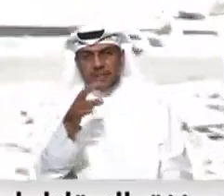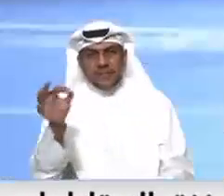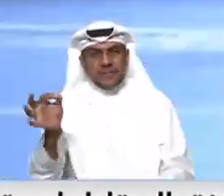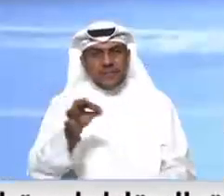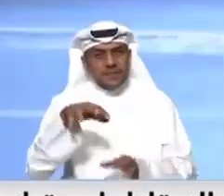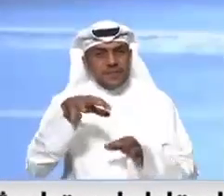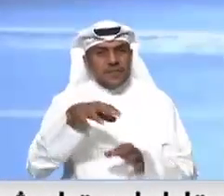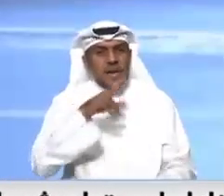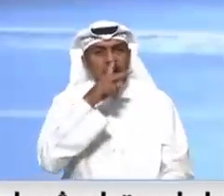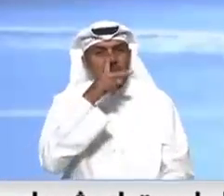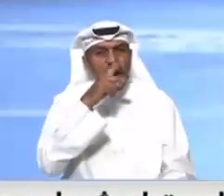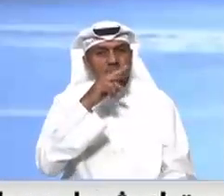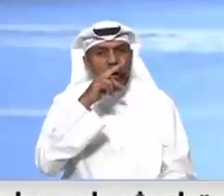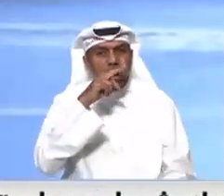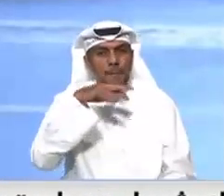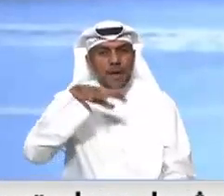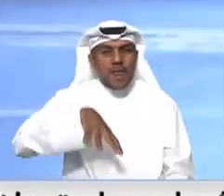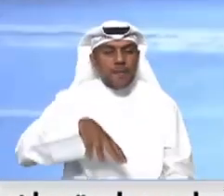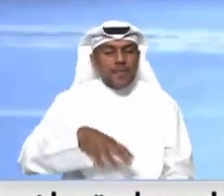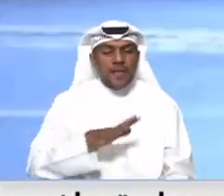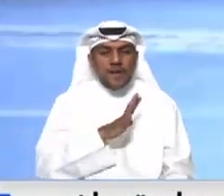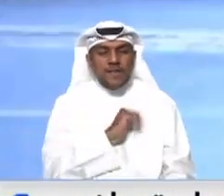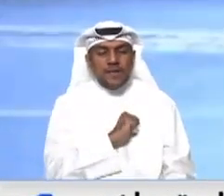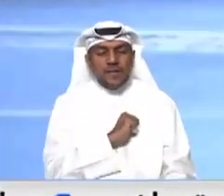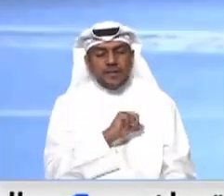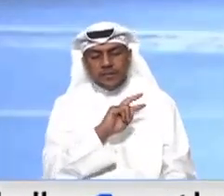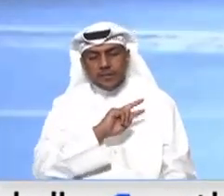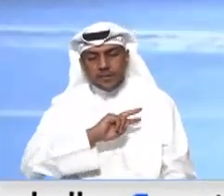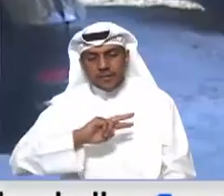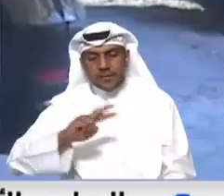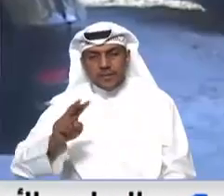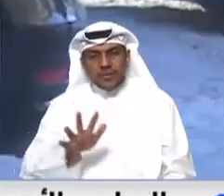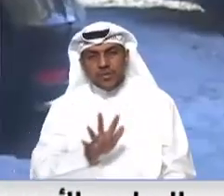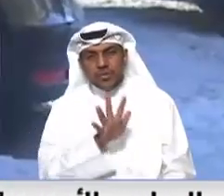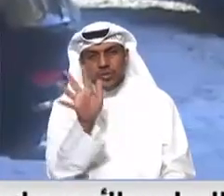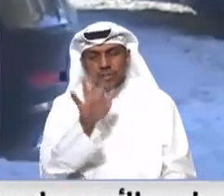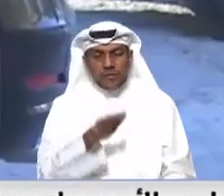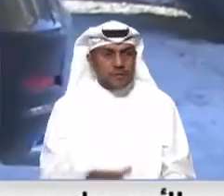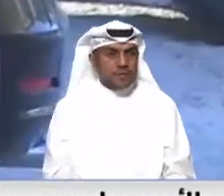رام الله، وشهيدا آخر في مخيم بلاطة شرق مدينة نابلس.